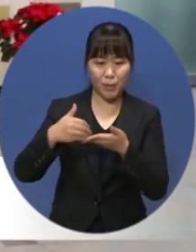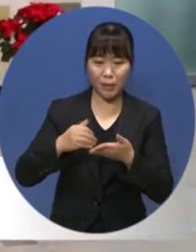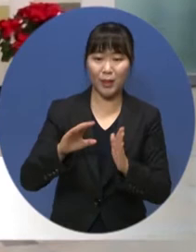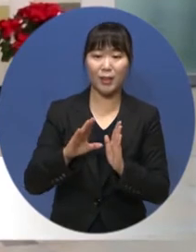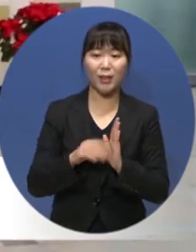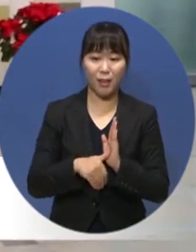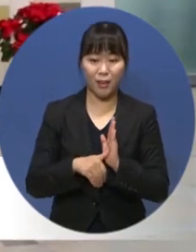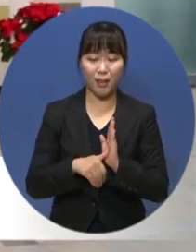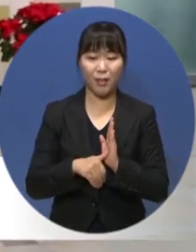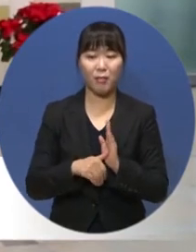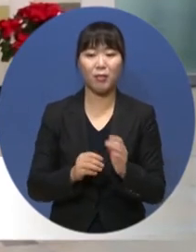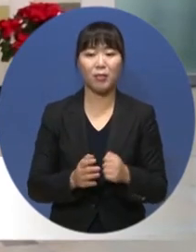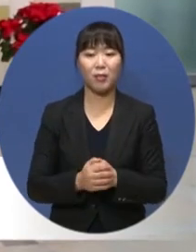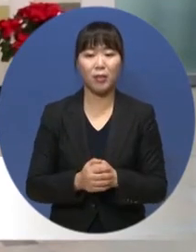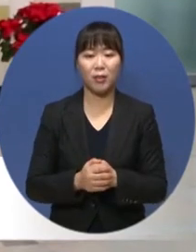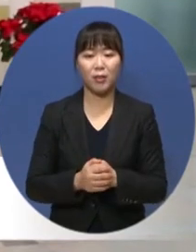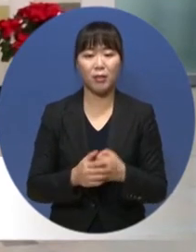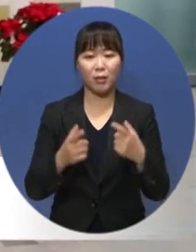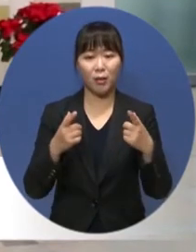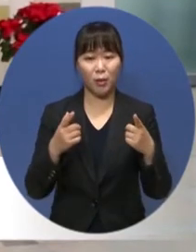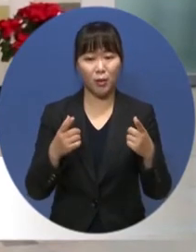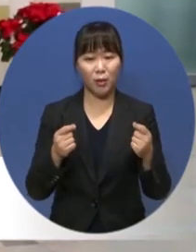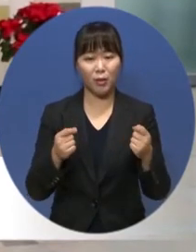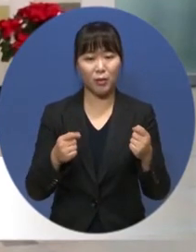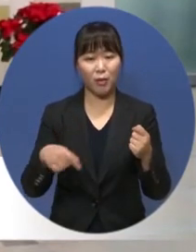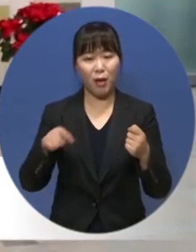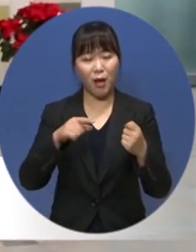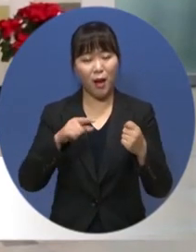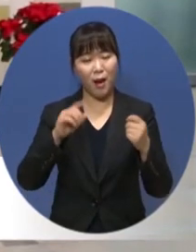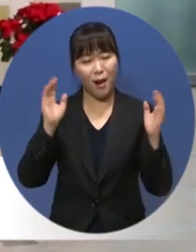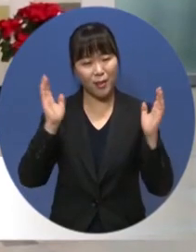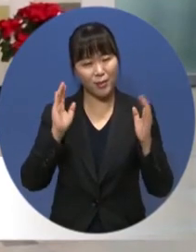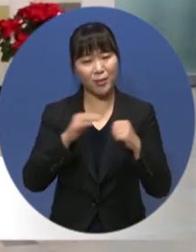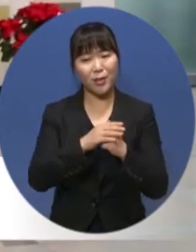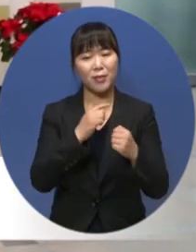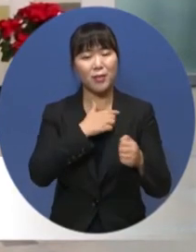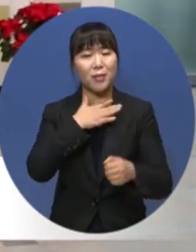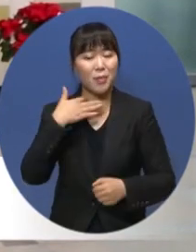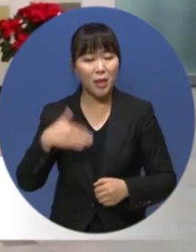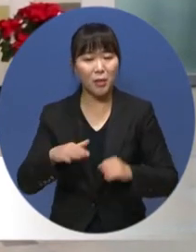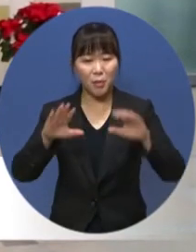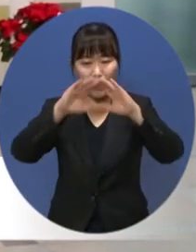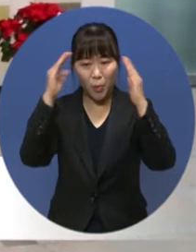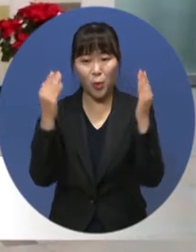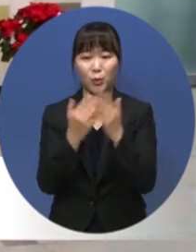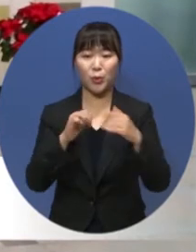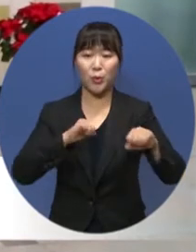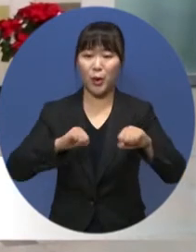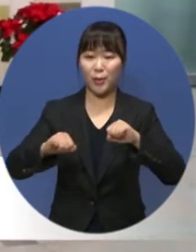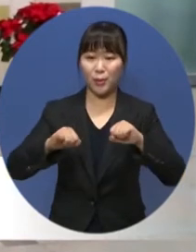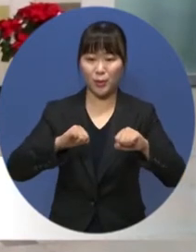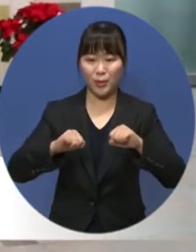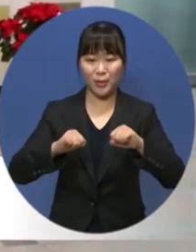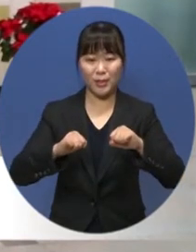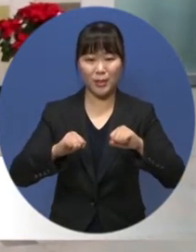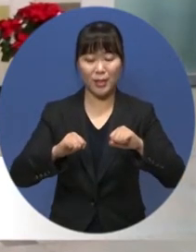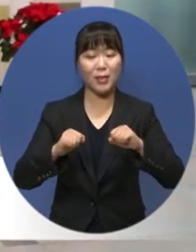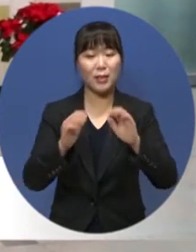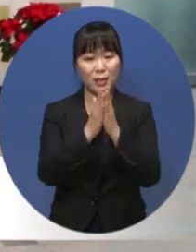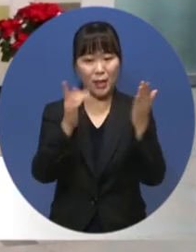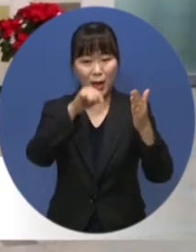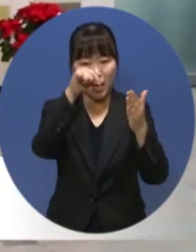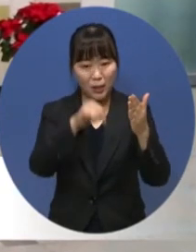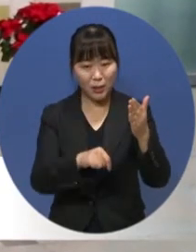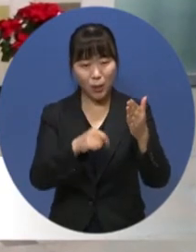때 이런 소인수 학급 아동들이 체험하지도 못했던 모든 활동들을